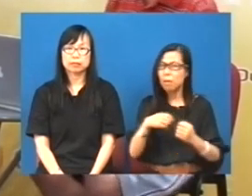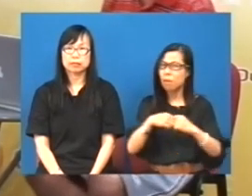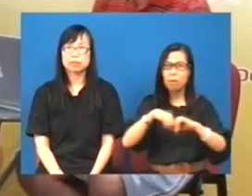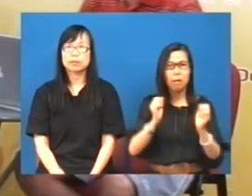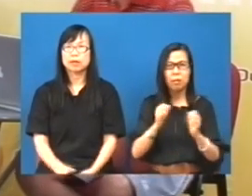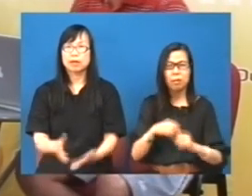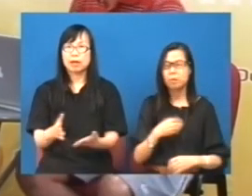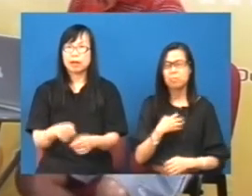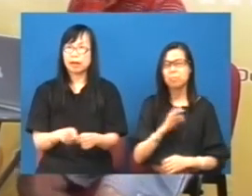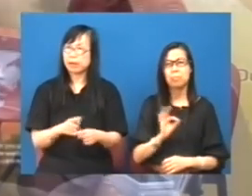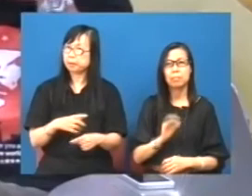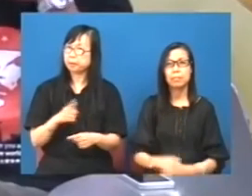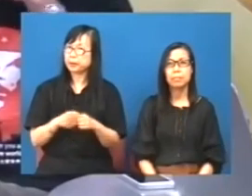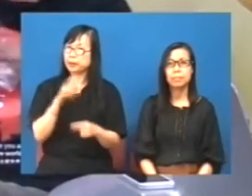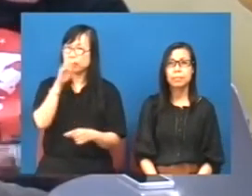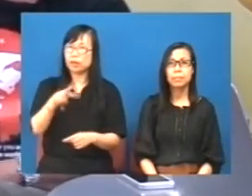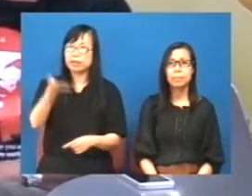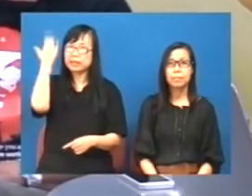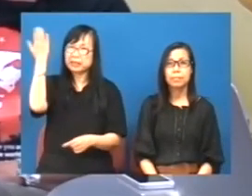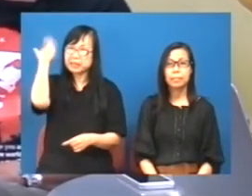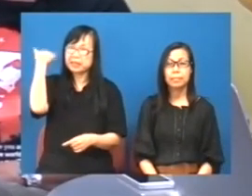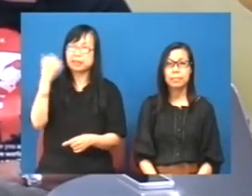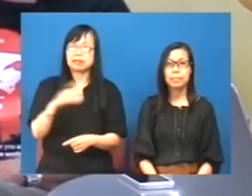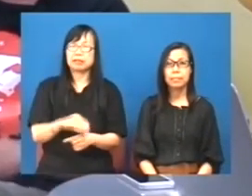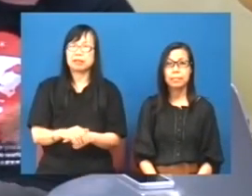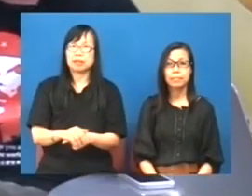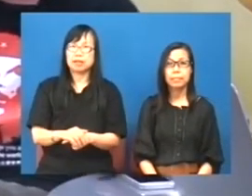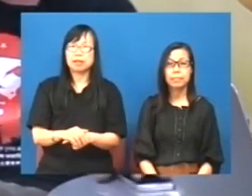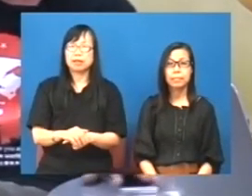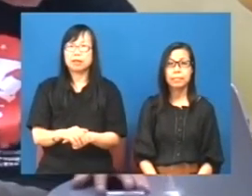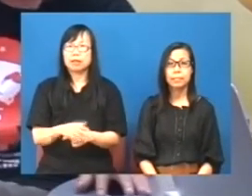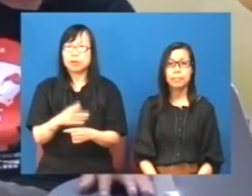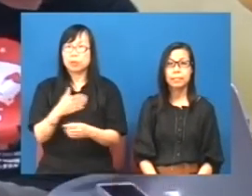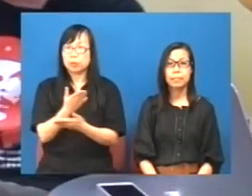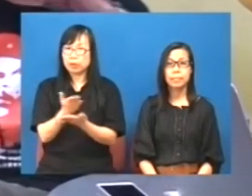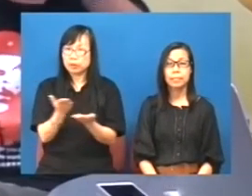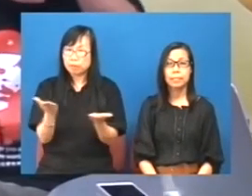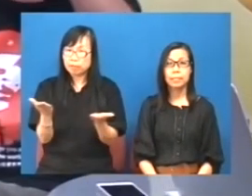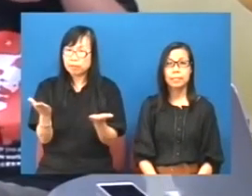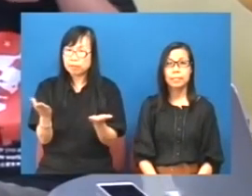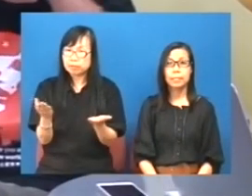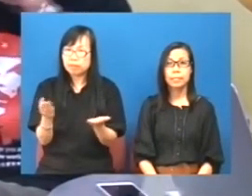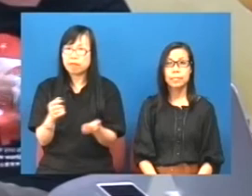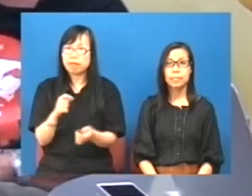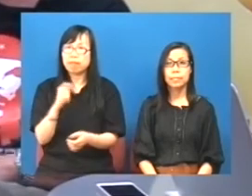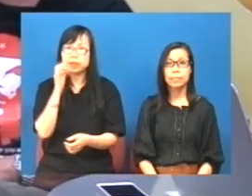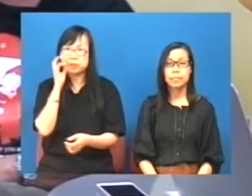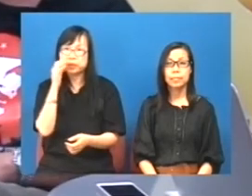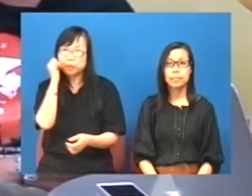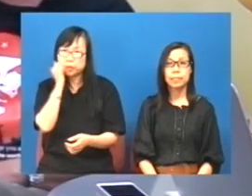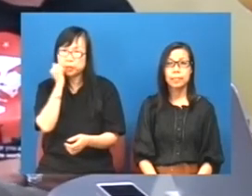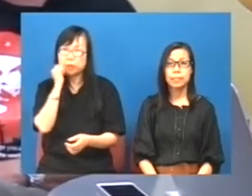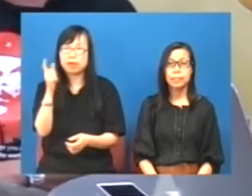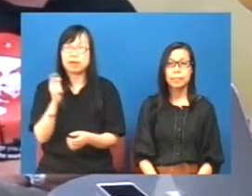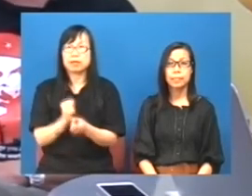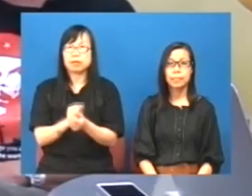呢老實講這件事就很久以前的事話說大家如果年紀有一把我們有一個叫做蘇